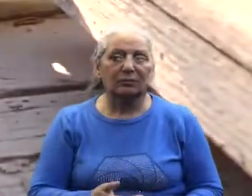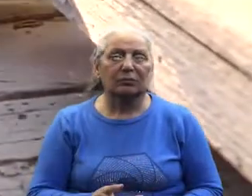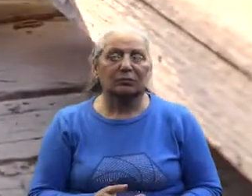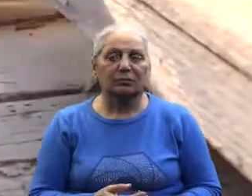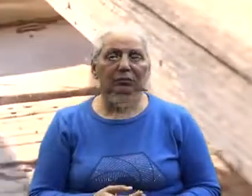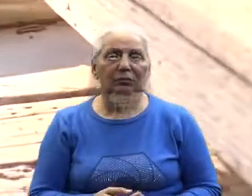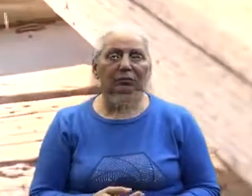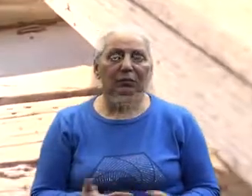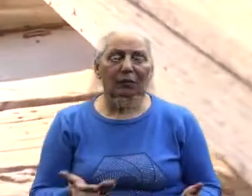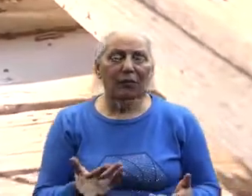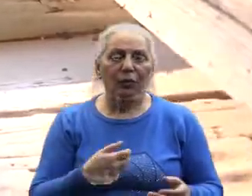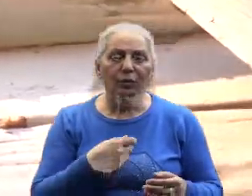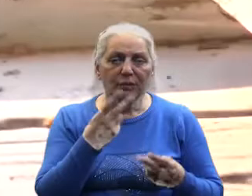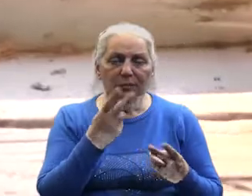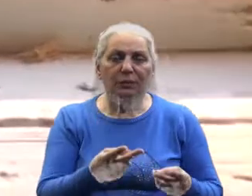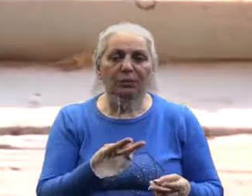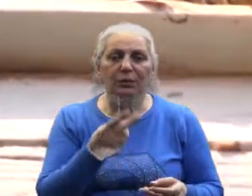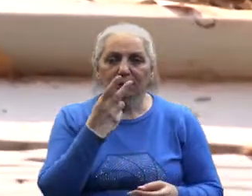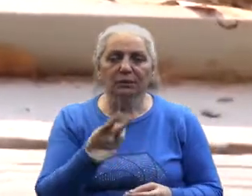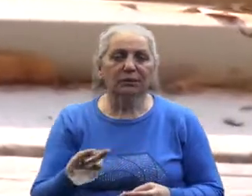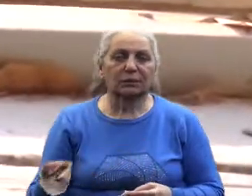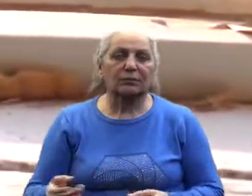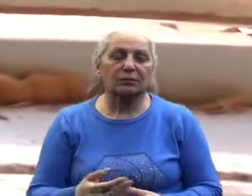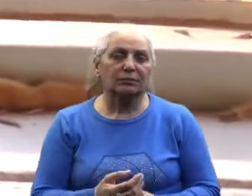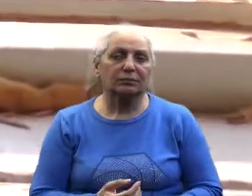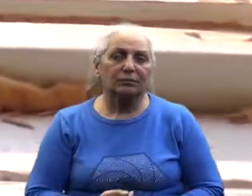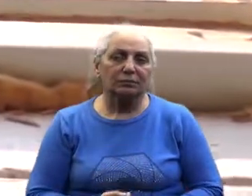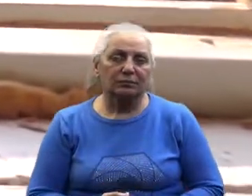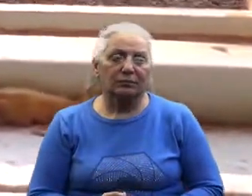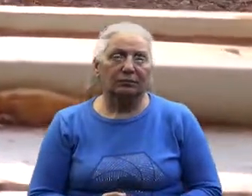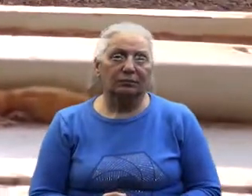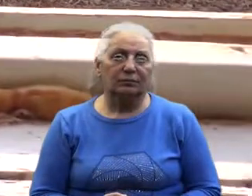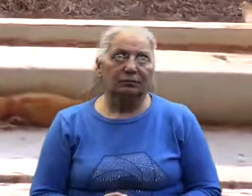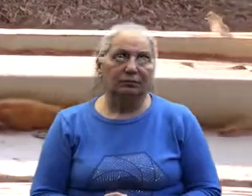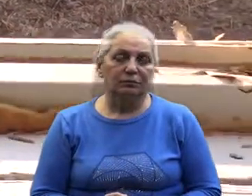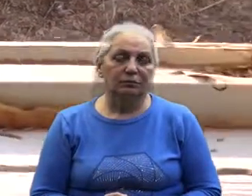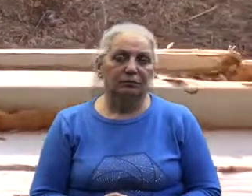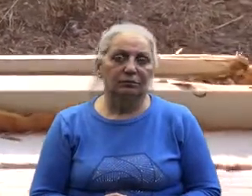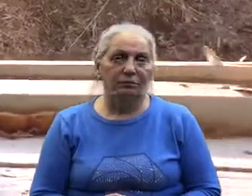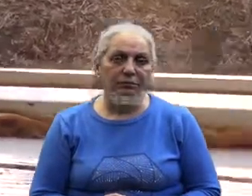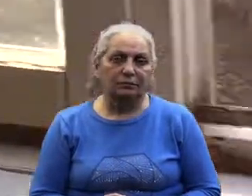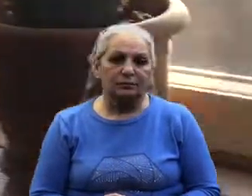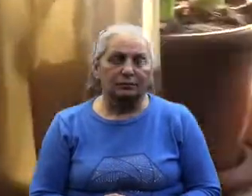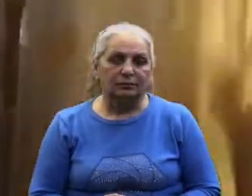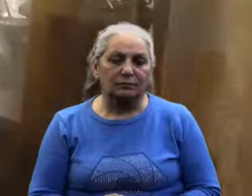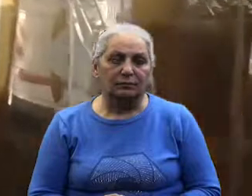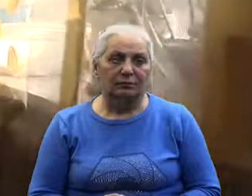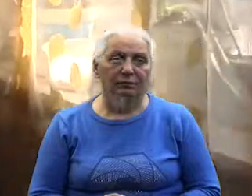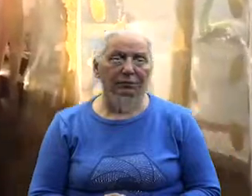Որ մեկը փոքեմ, ես էլ, ես կարամ ես մի լուսամուտն է, քանդեմ տենակ, էլ սա այդպես